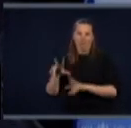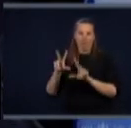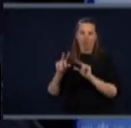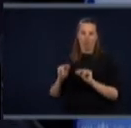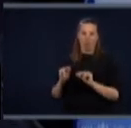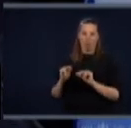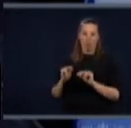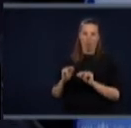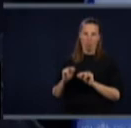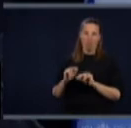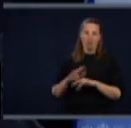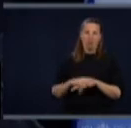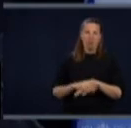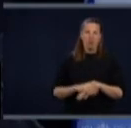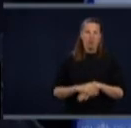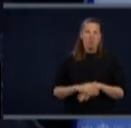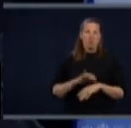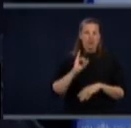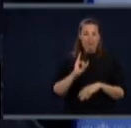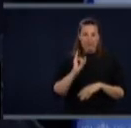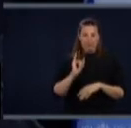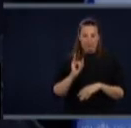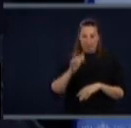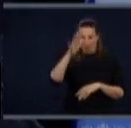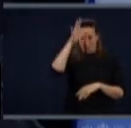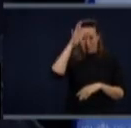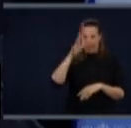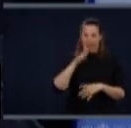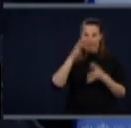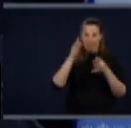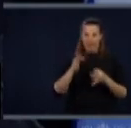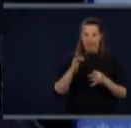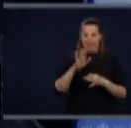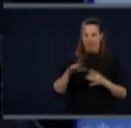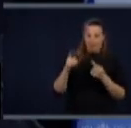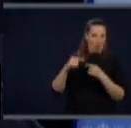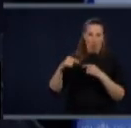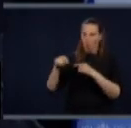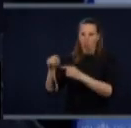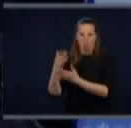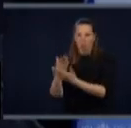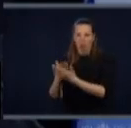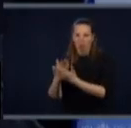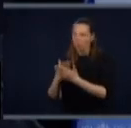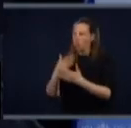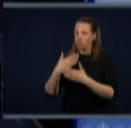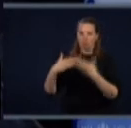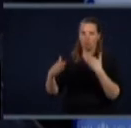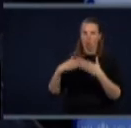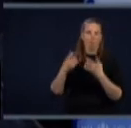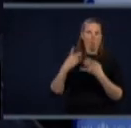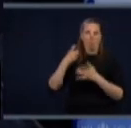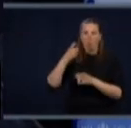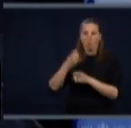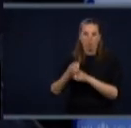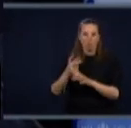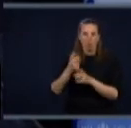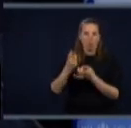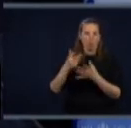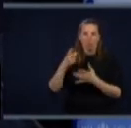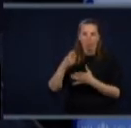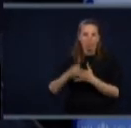ces personnes-là, qui feront ce choix-là, pas de désavantages, je vous dirais, pédagogiques, parce qu'il va y avoir des approches qui vont être faites aussi pour les